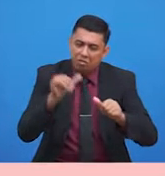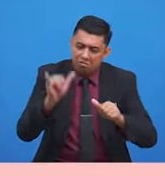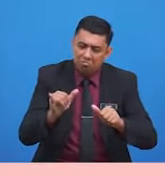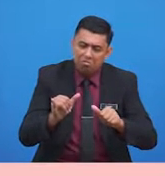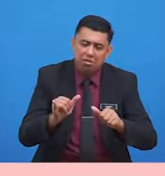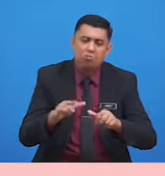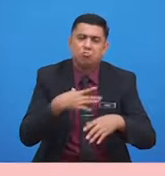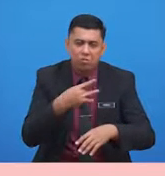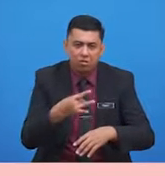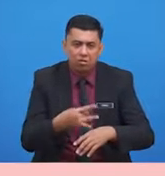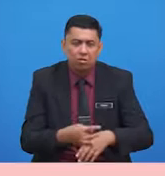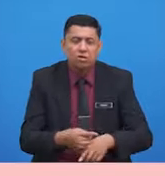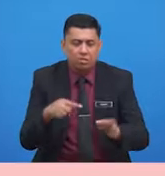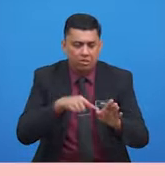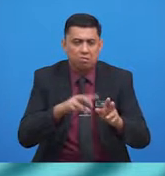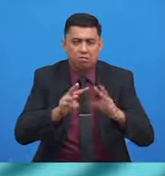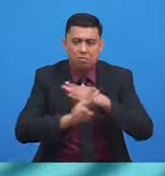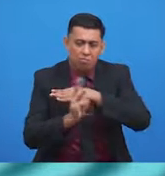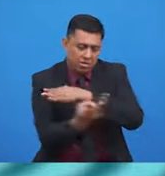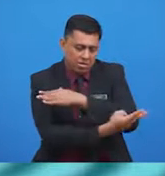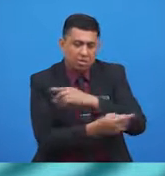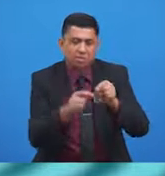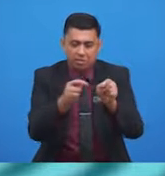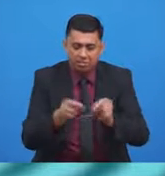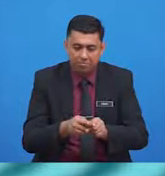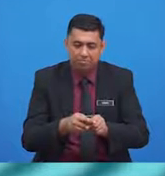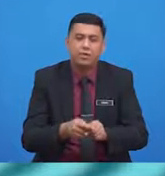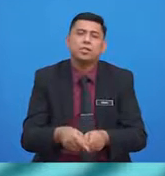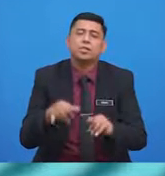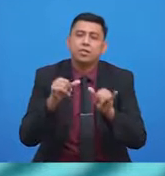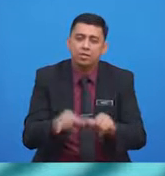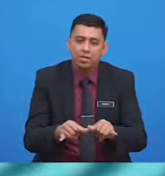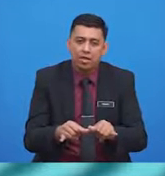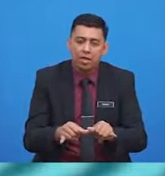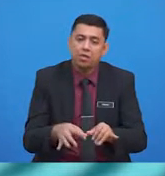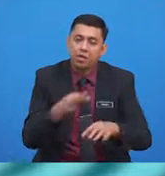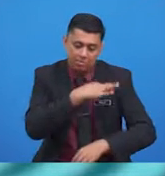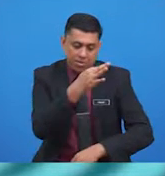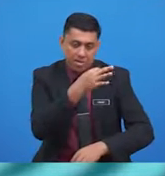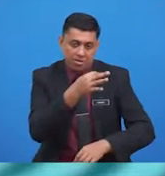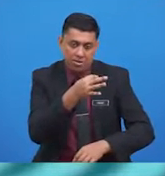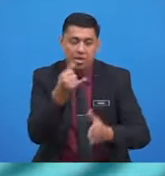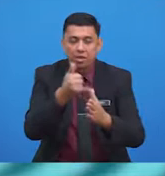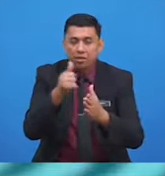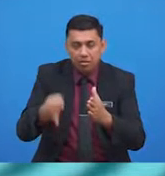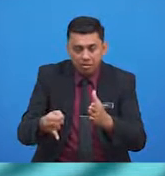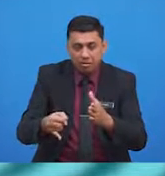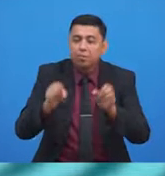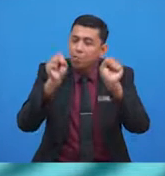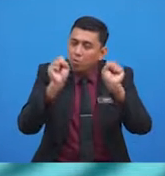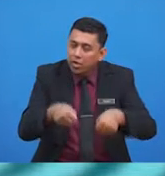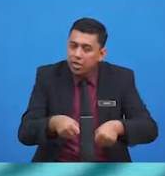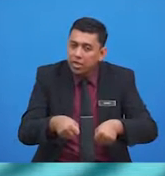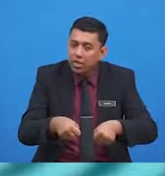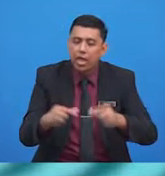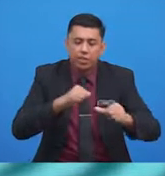kawasan tempat tinggal. Betul kan? Semangat kejiranan yang terjalin juga membolehkan gejala negatif